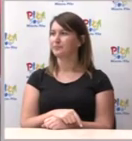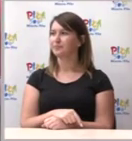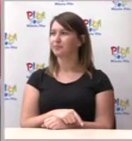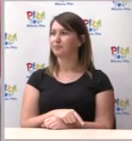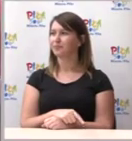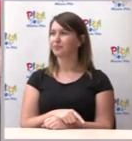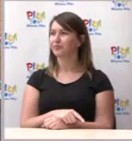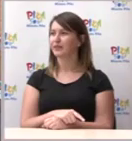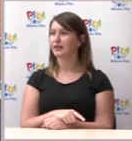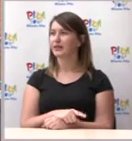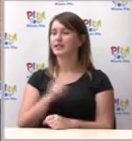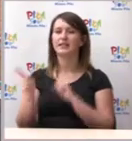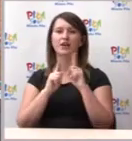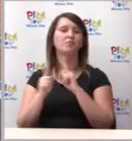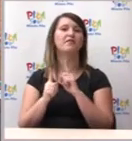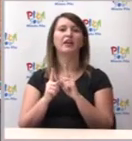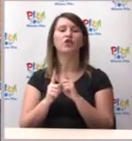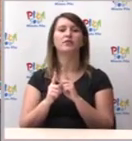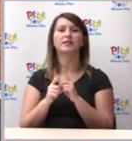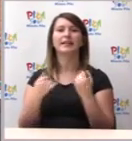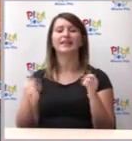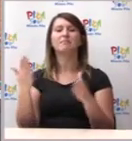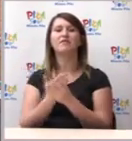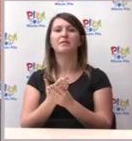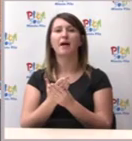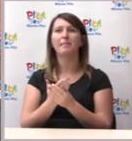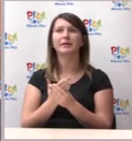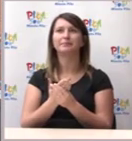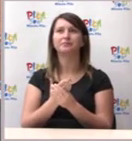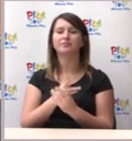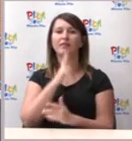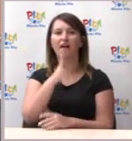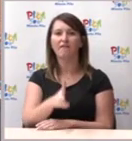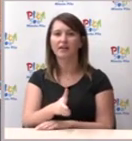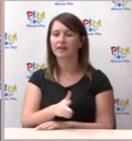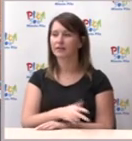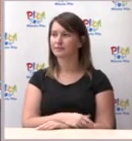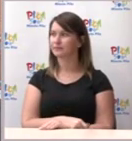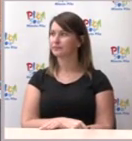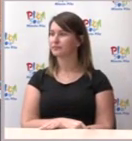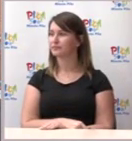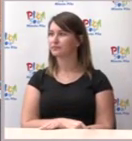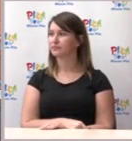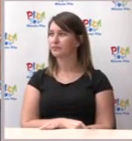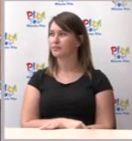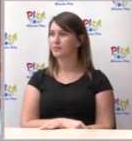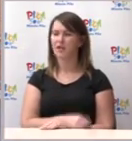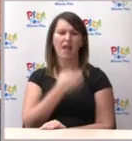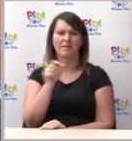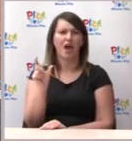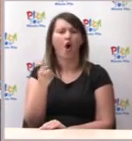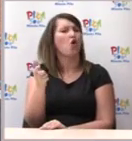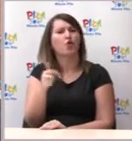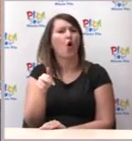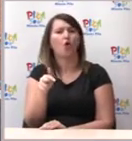Proszę przybliżyć, co to za aspekt, czyżbyśmy my wysyłali jako przedsiębiorcy